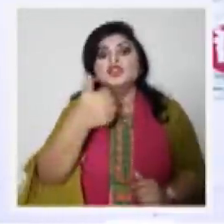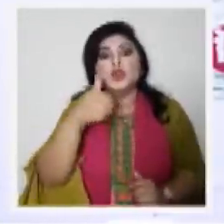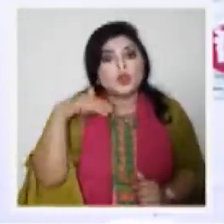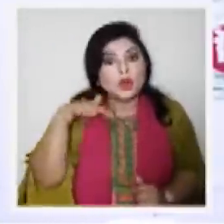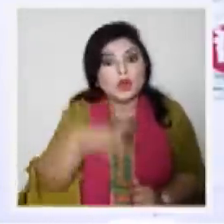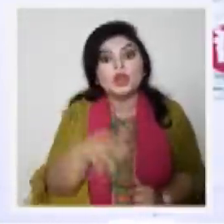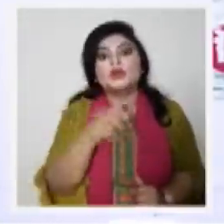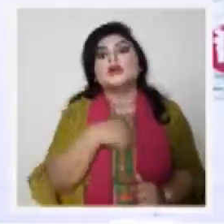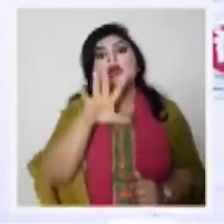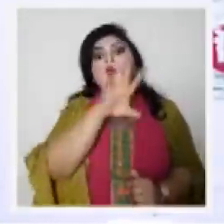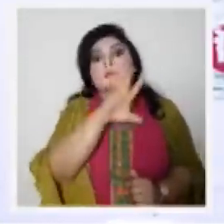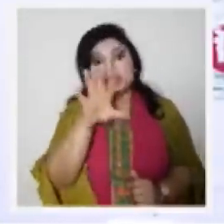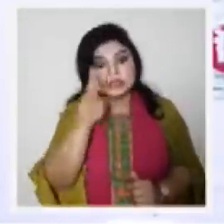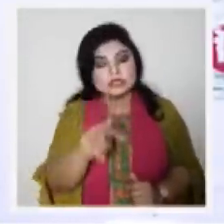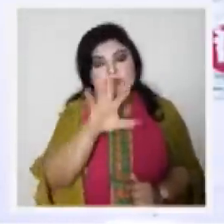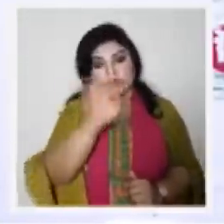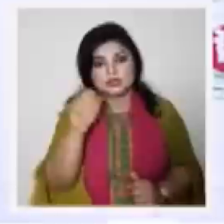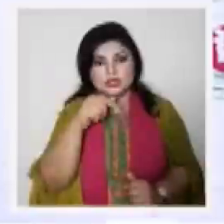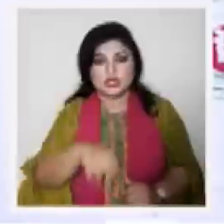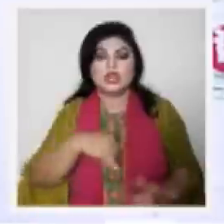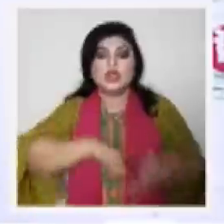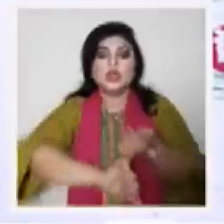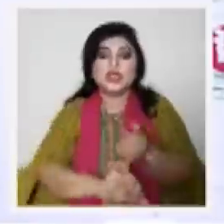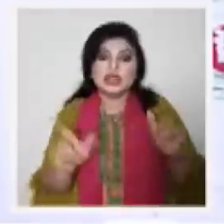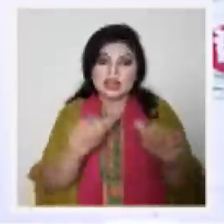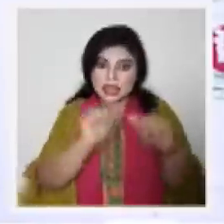54,247 জন এবং এ পর্যন্ত শনাক্ত হয়েছেন দক্ষিণ পূর্ব এশিয়ায়